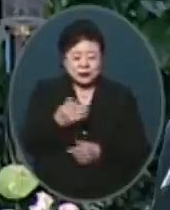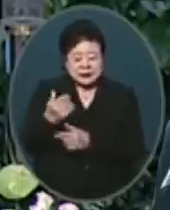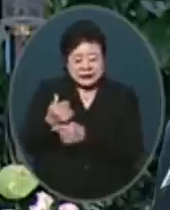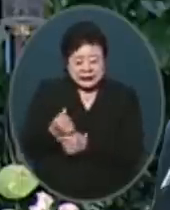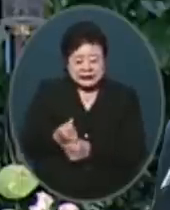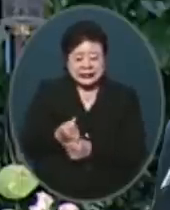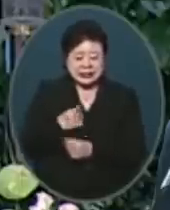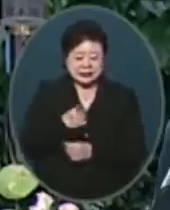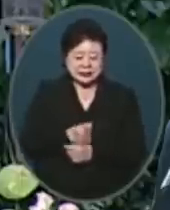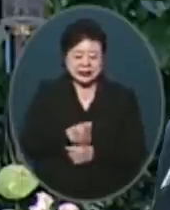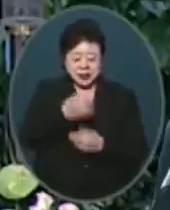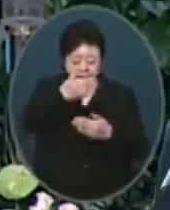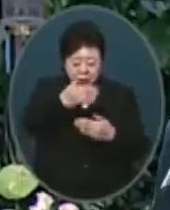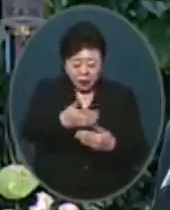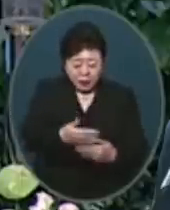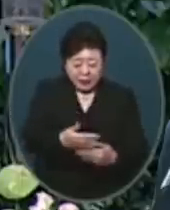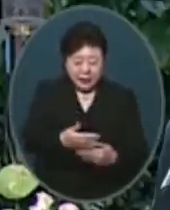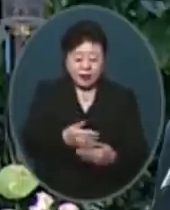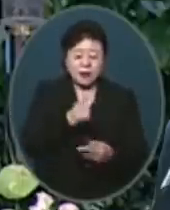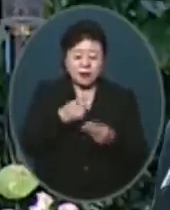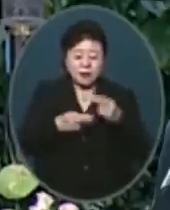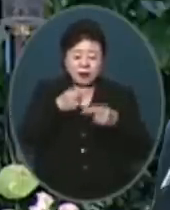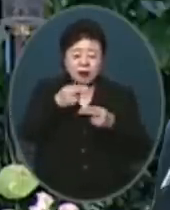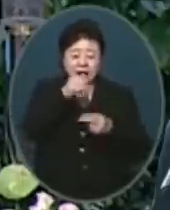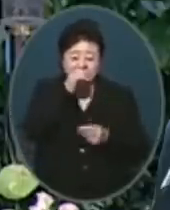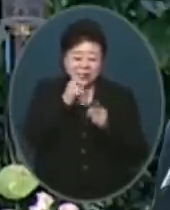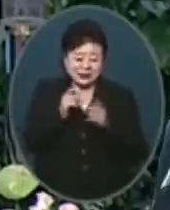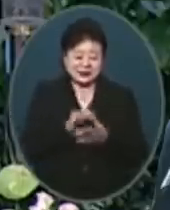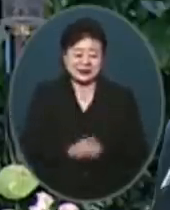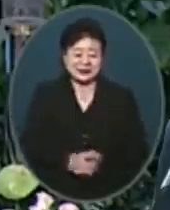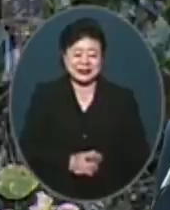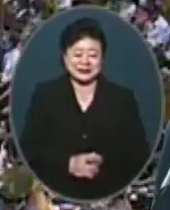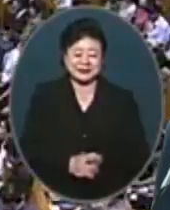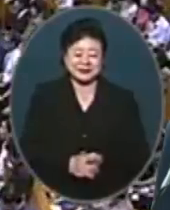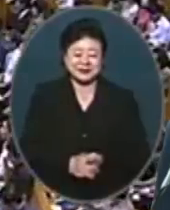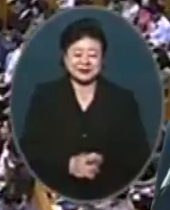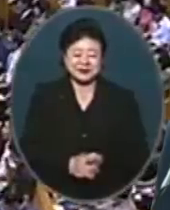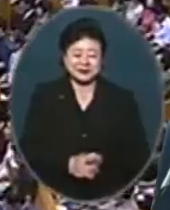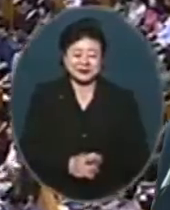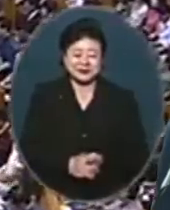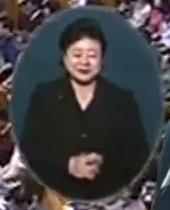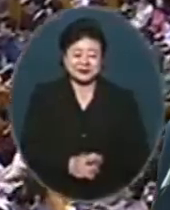있는 벽이라고 말씀하고 계십니다.